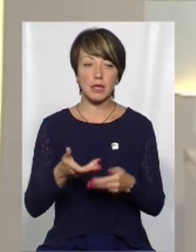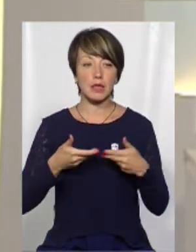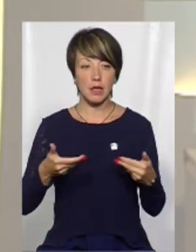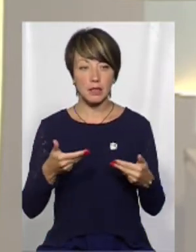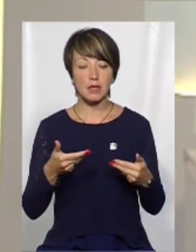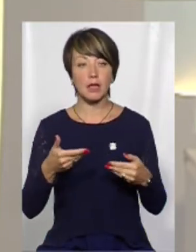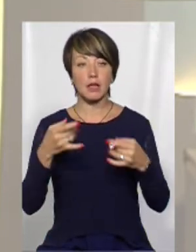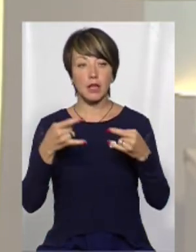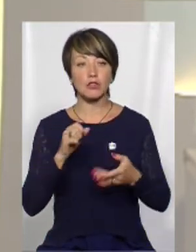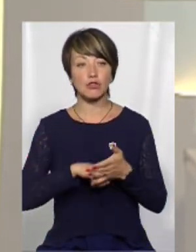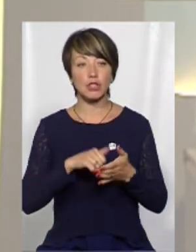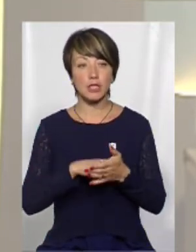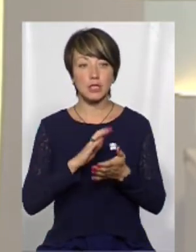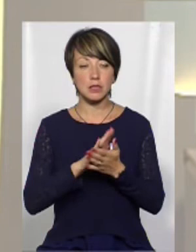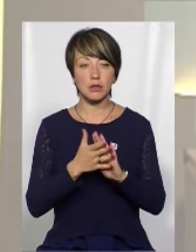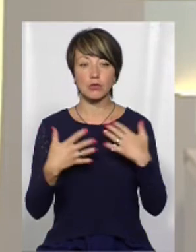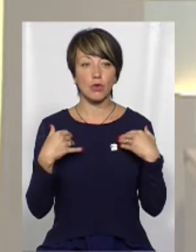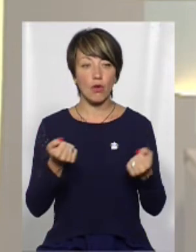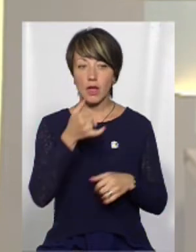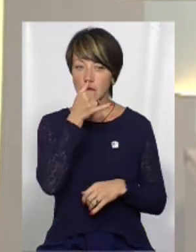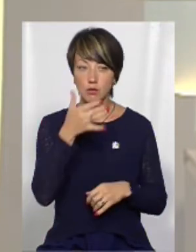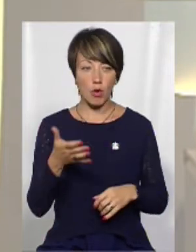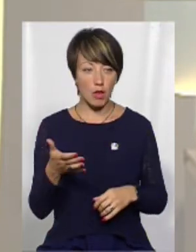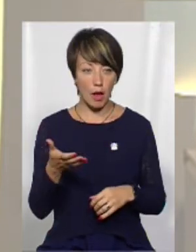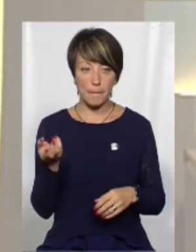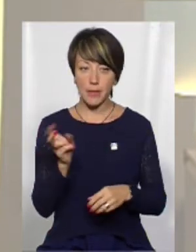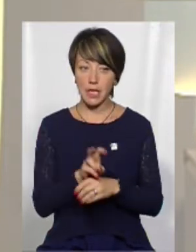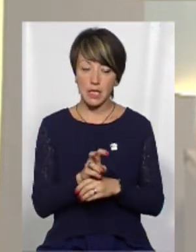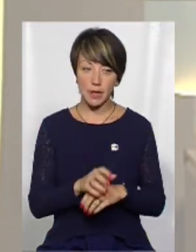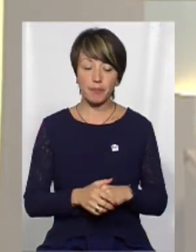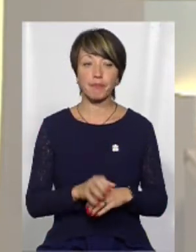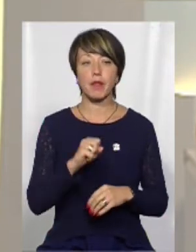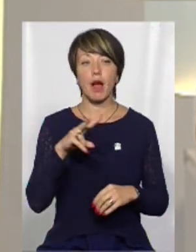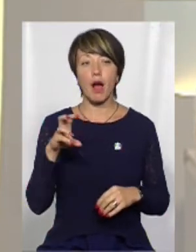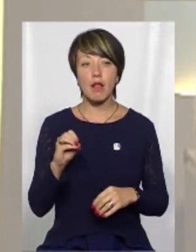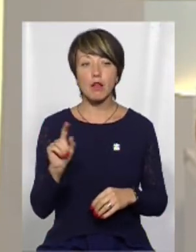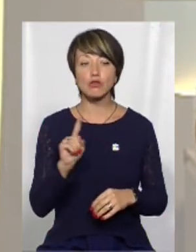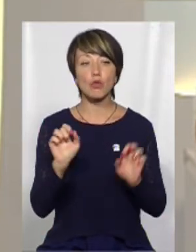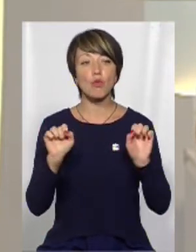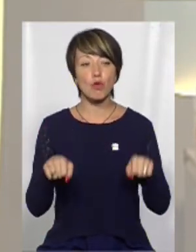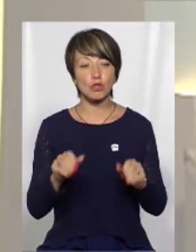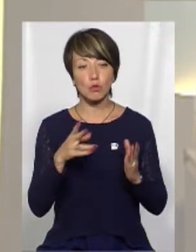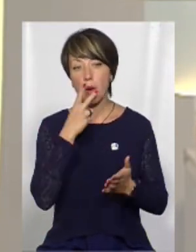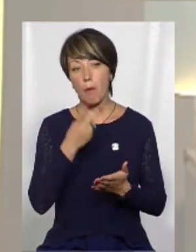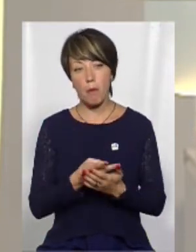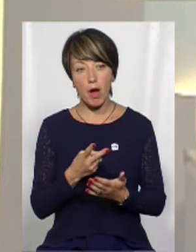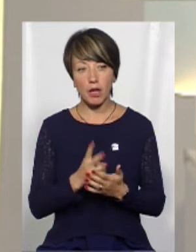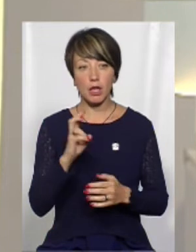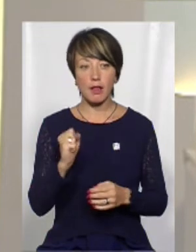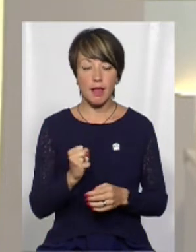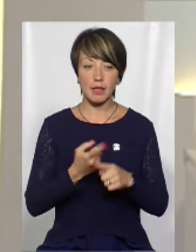на ЕТР, але через стан здоров'я не змогла прийти. Але про те, що можна буде побачити